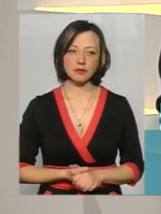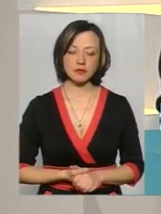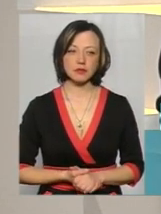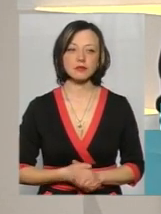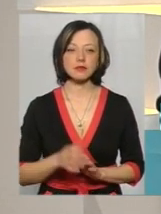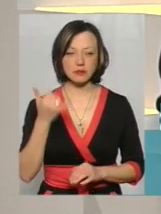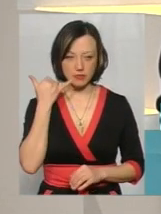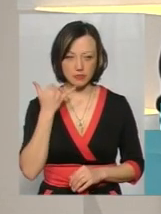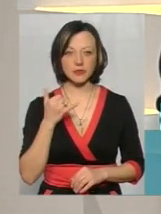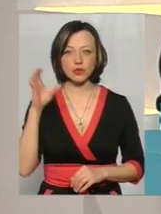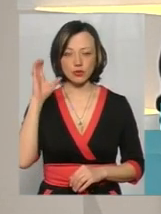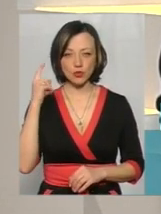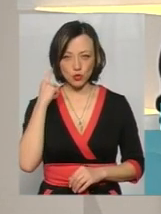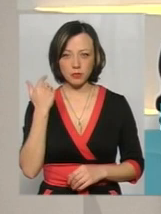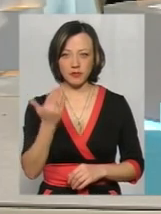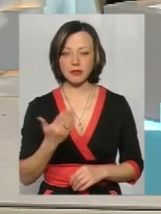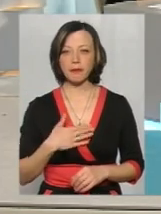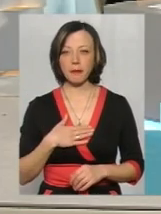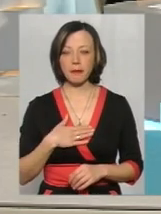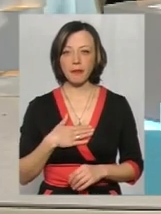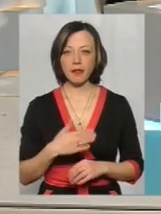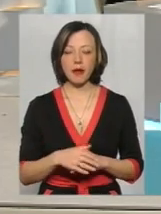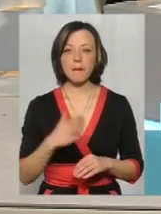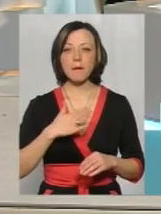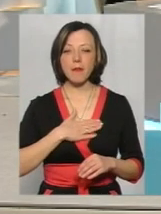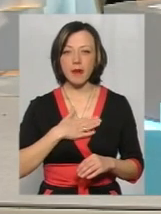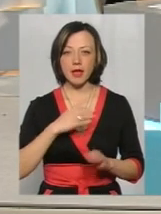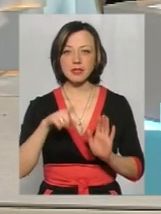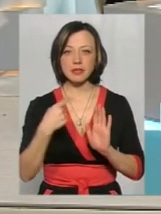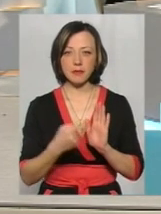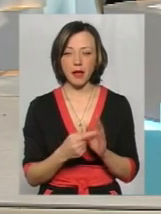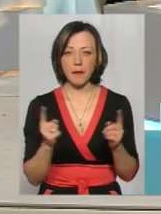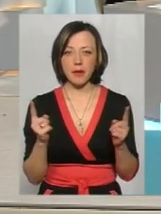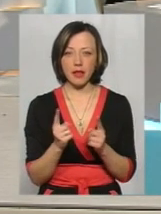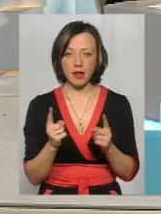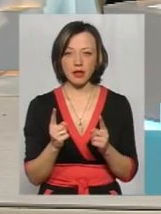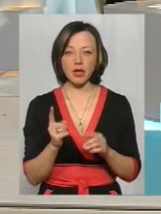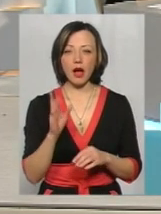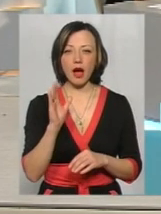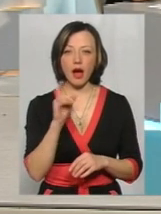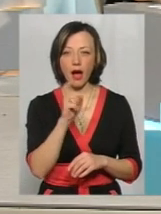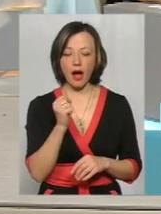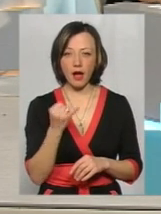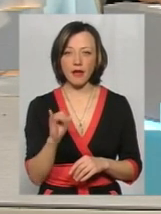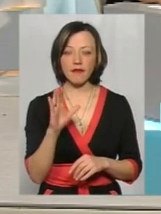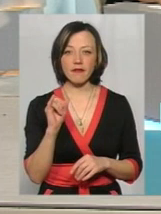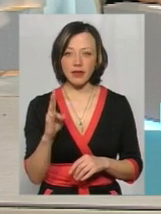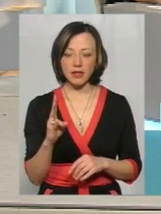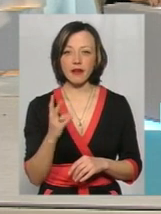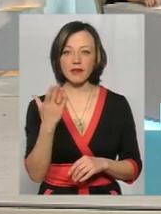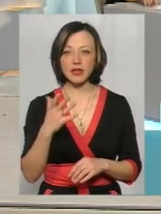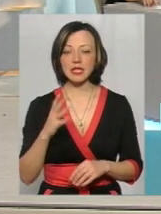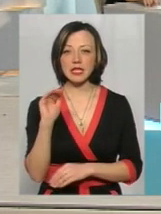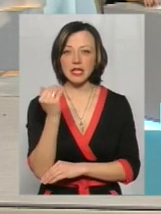Алло. Алло, ми вас чуємо. Мене запитання. Маленький, нехай він скаже. Він свою дитину